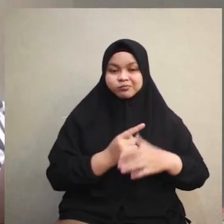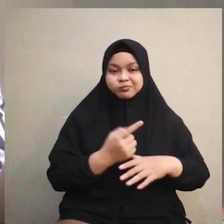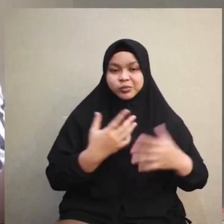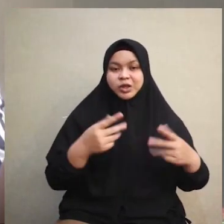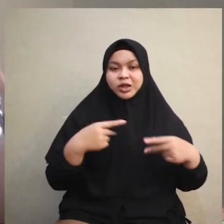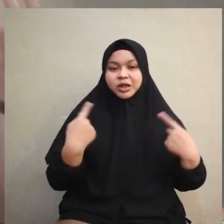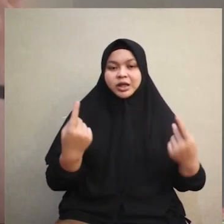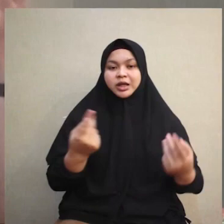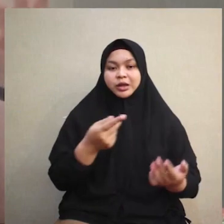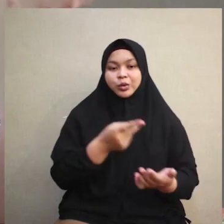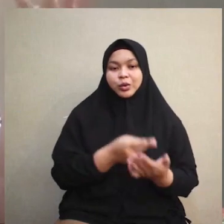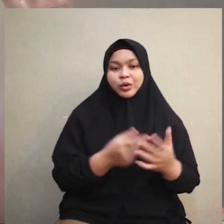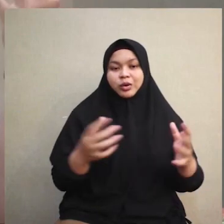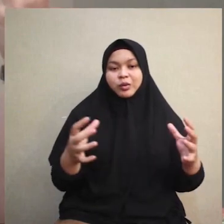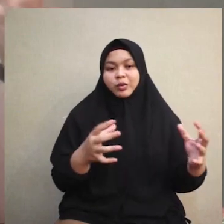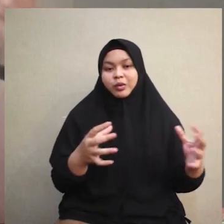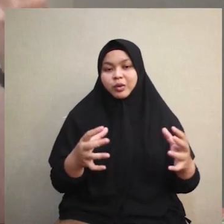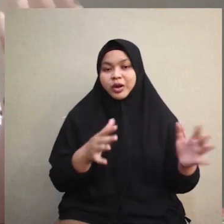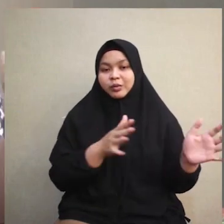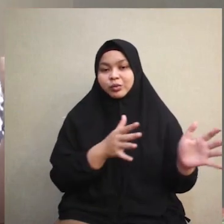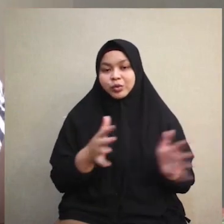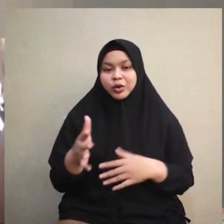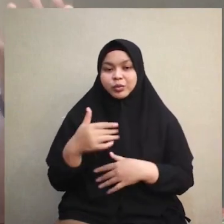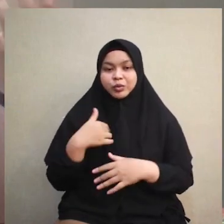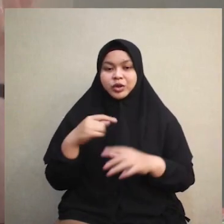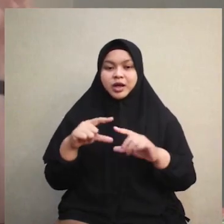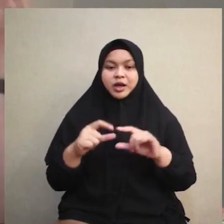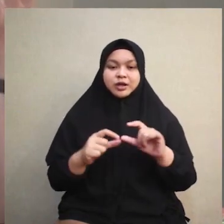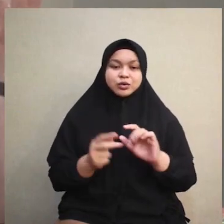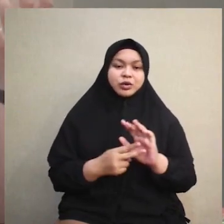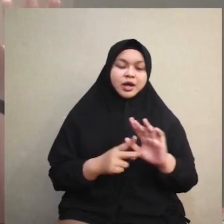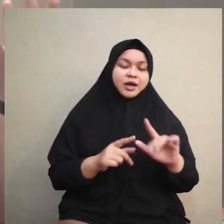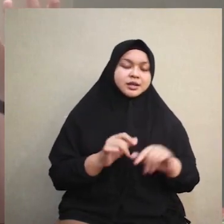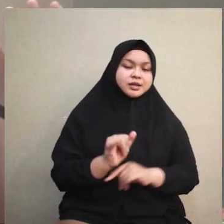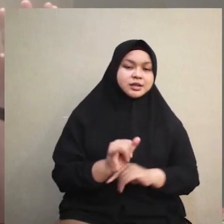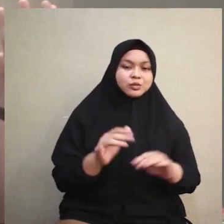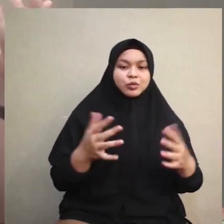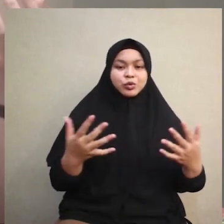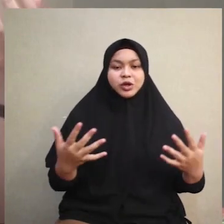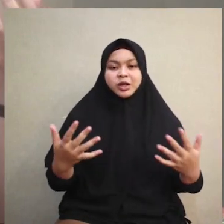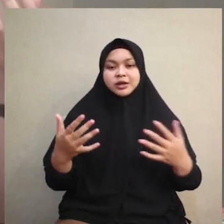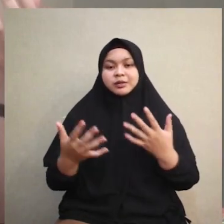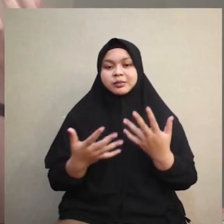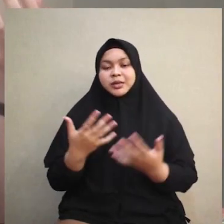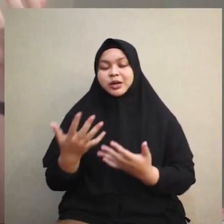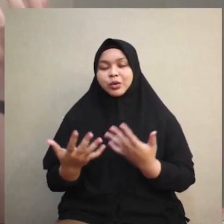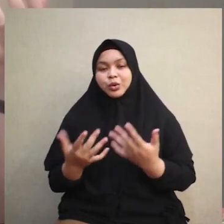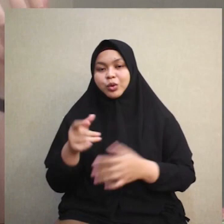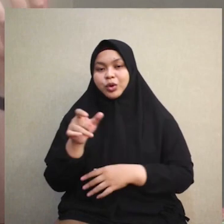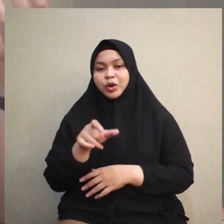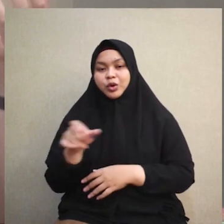berkontrak ada sebagian orang mungkin yang punya asuransi ada sebagian orang yang mungkin punya